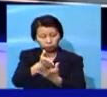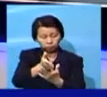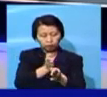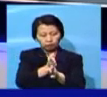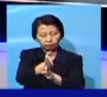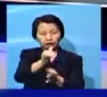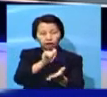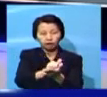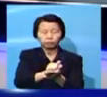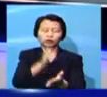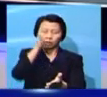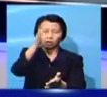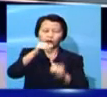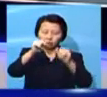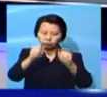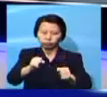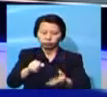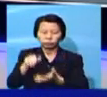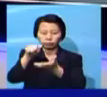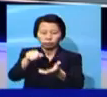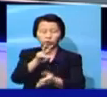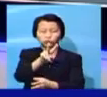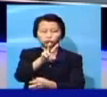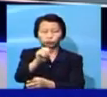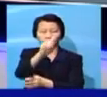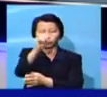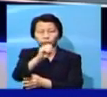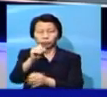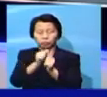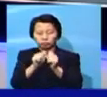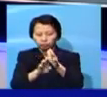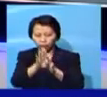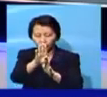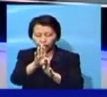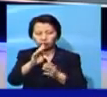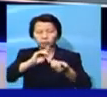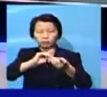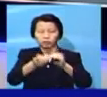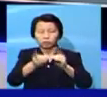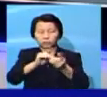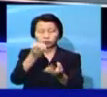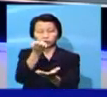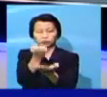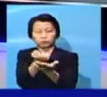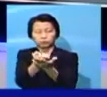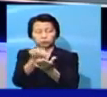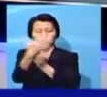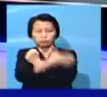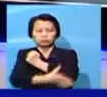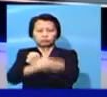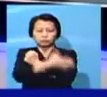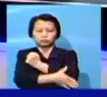bidang itu ia dijangka mampu menyumbang 20% kepada pembangunan digital ekonomi